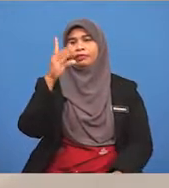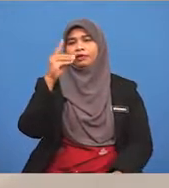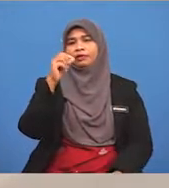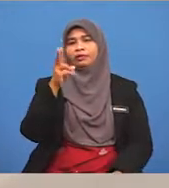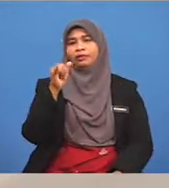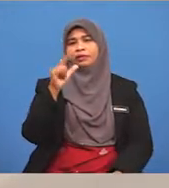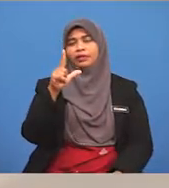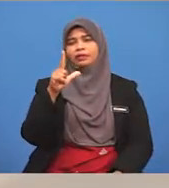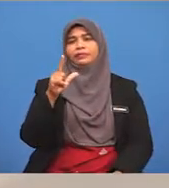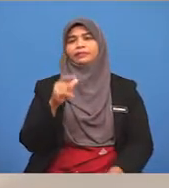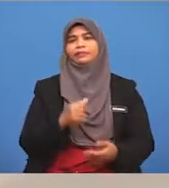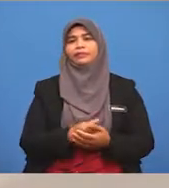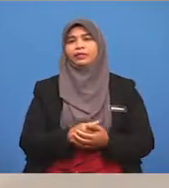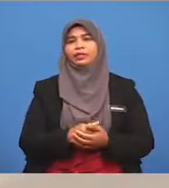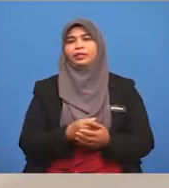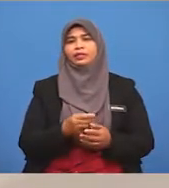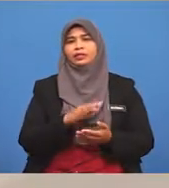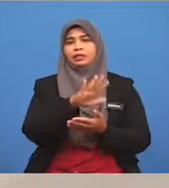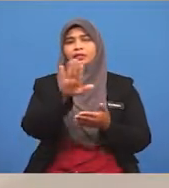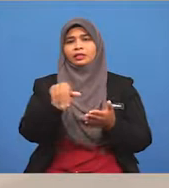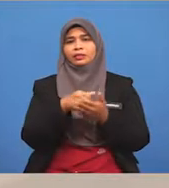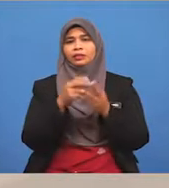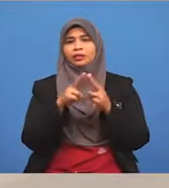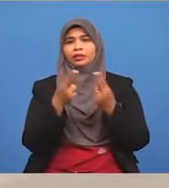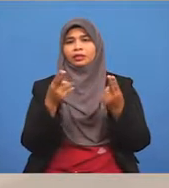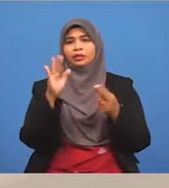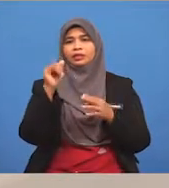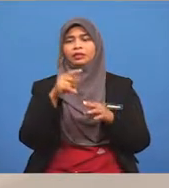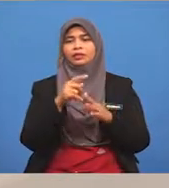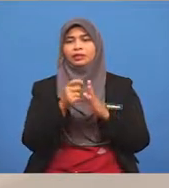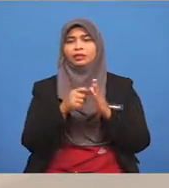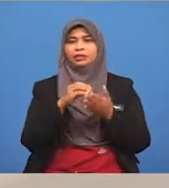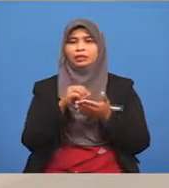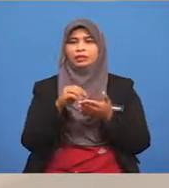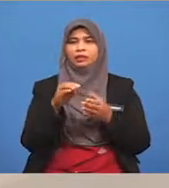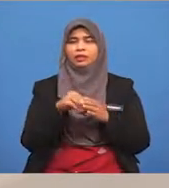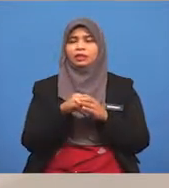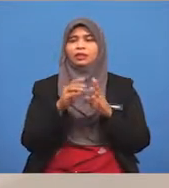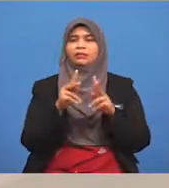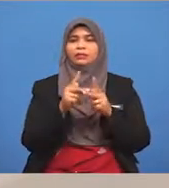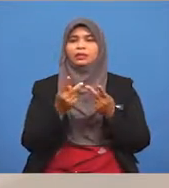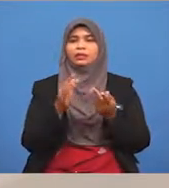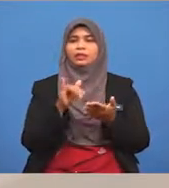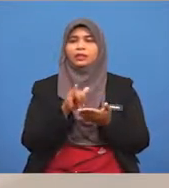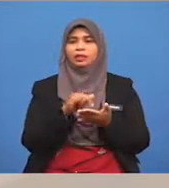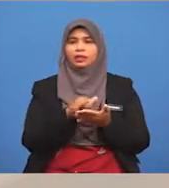dan lain-lain. Semua hadis yang tercatat dalam kitab ini ialah sebanyak